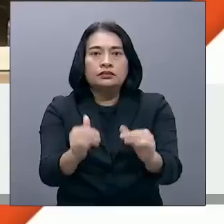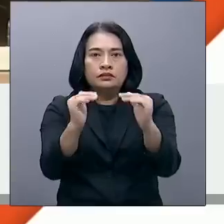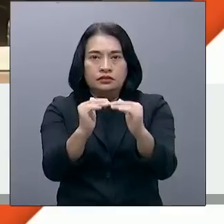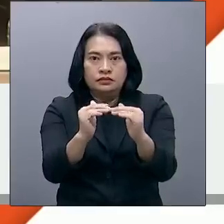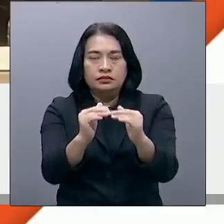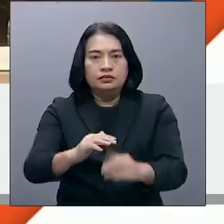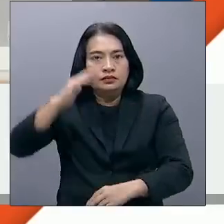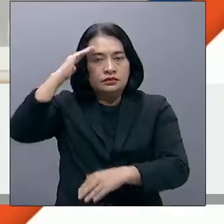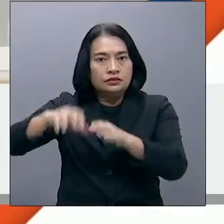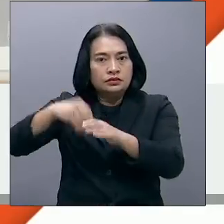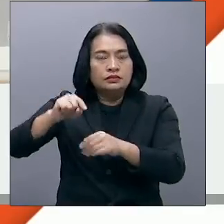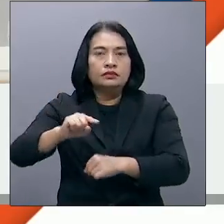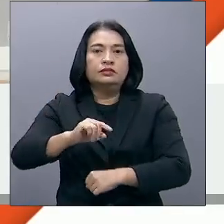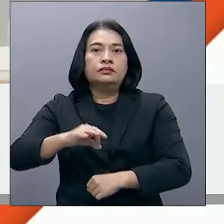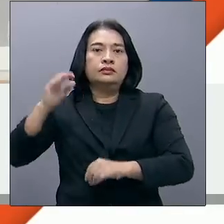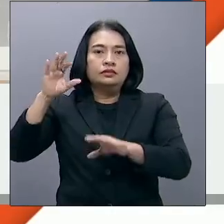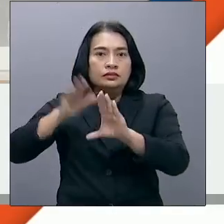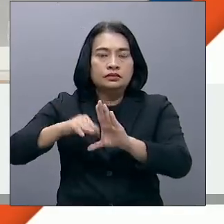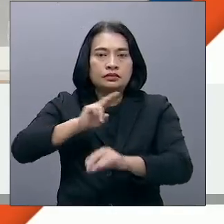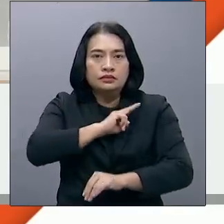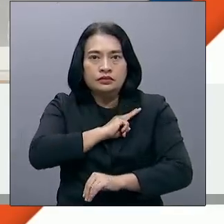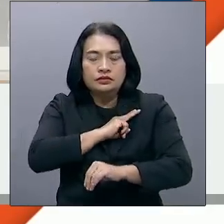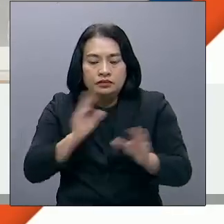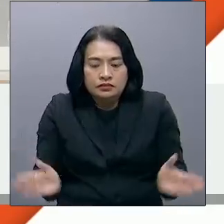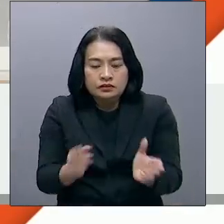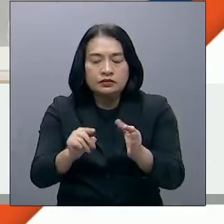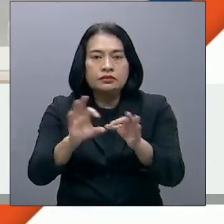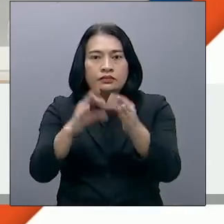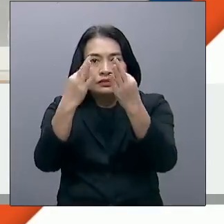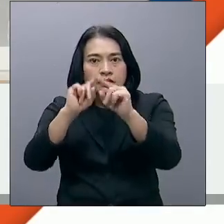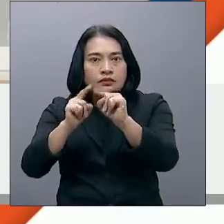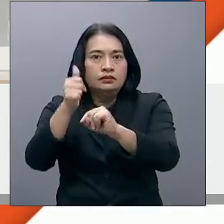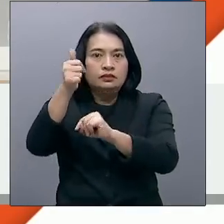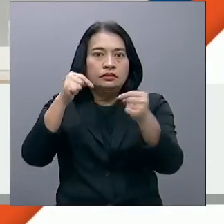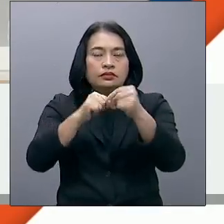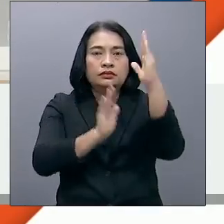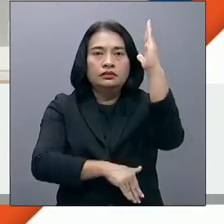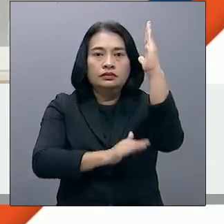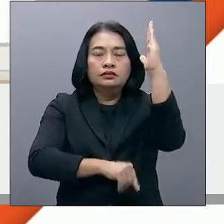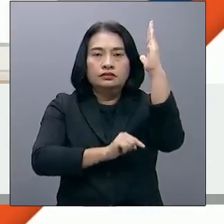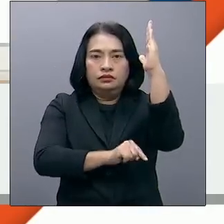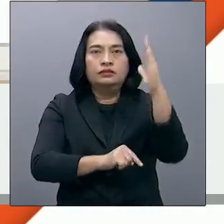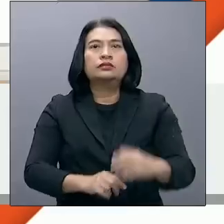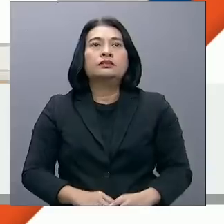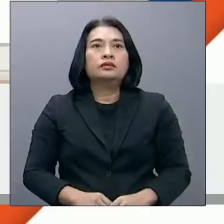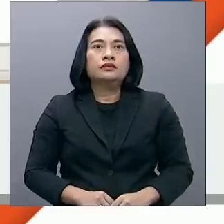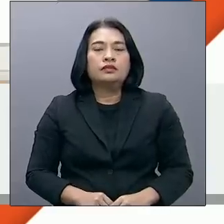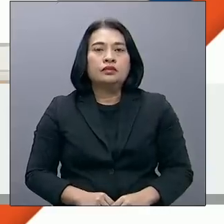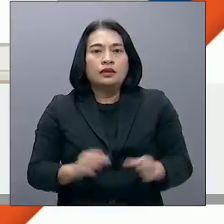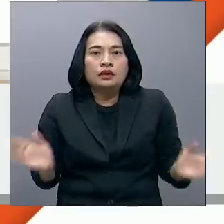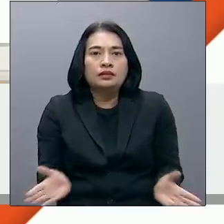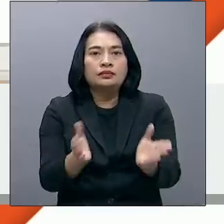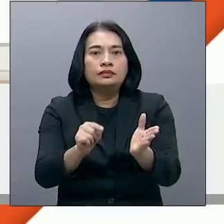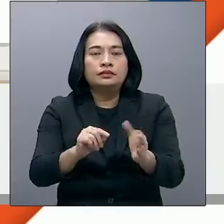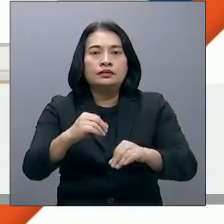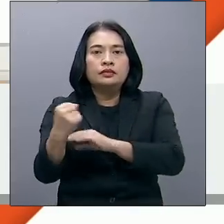การเกณฑ์อาหารโดยสมัครใจการผลักดันกระบวนการสร้างสันติภาพอย่างยั่งยืนในพื้นที่จังหวัดชายแดนภาคใต้การผลักดันการก